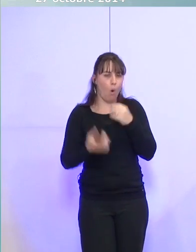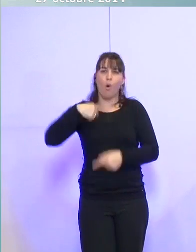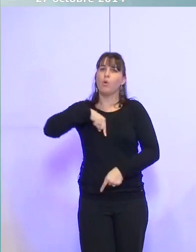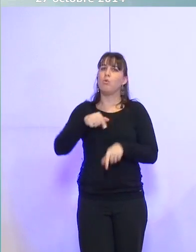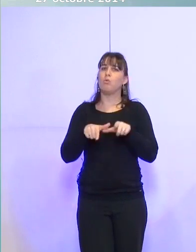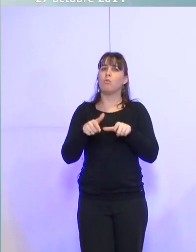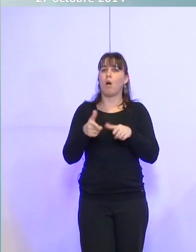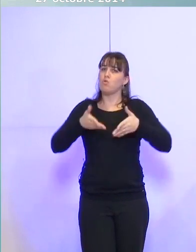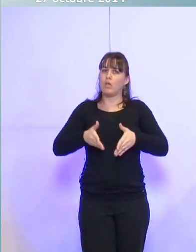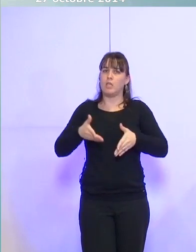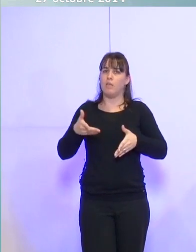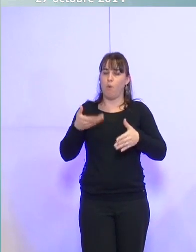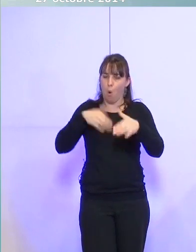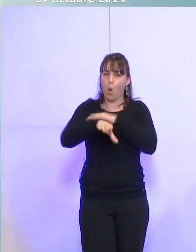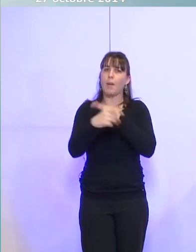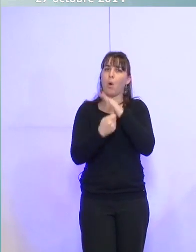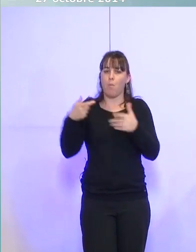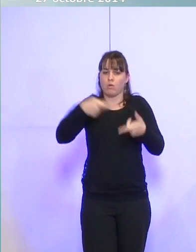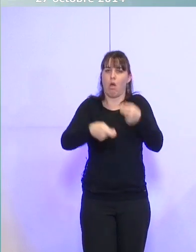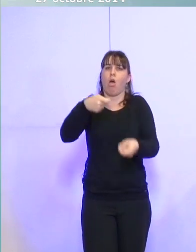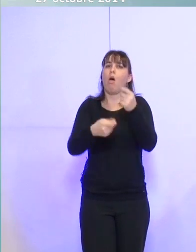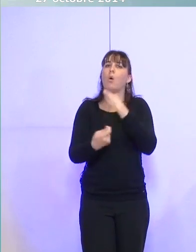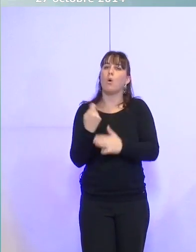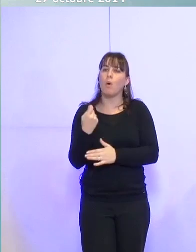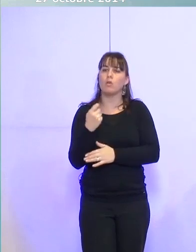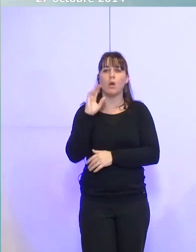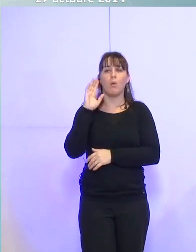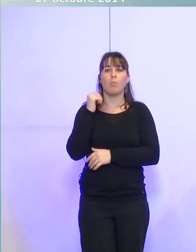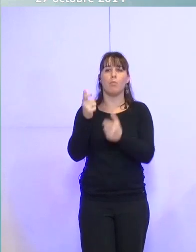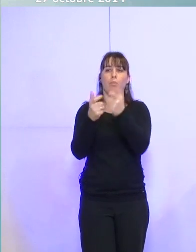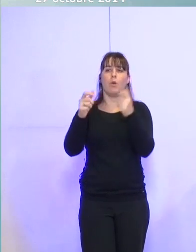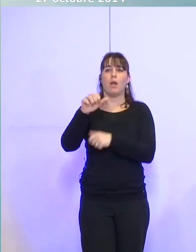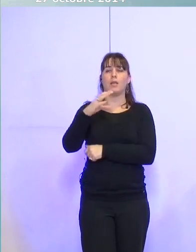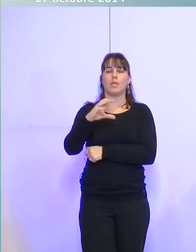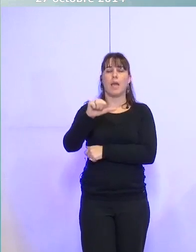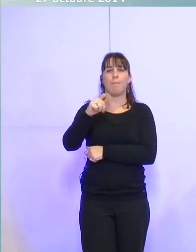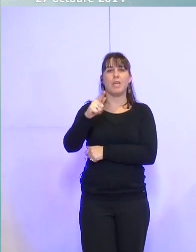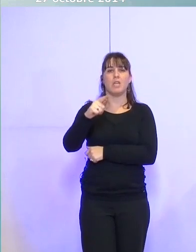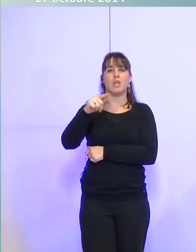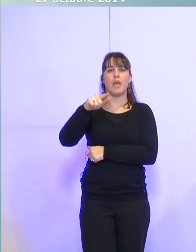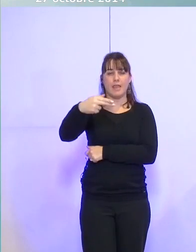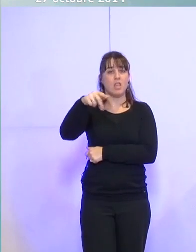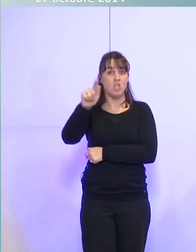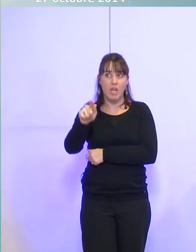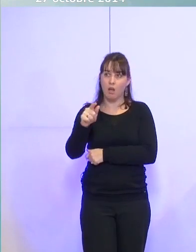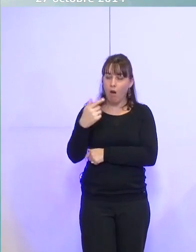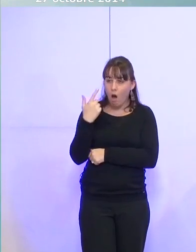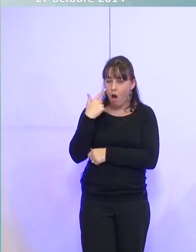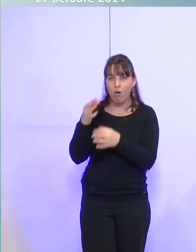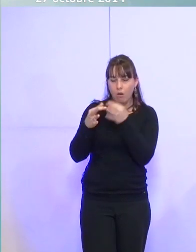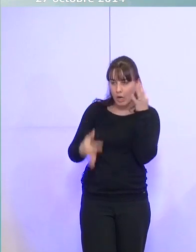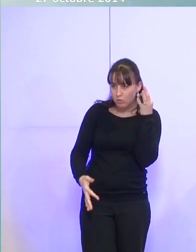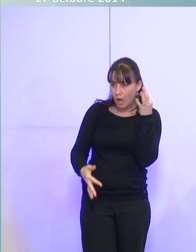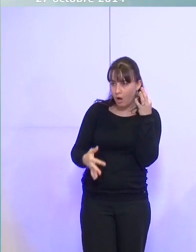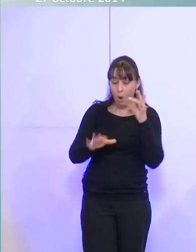recapitalisation et de voir comment nous pouvions travailler, déjà d'ailleurs avec KPMG et Deloitte, pour voir comment Alpexpo